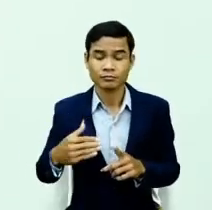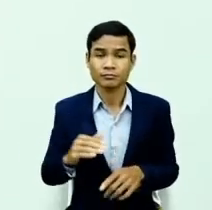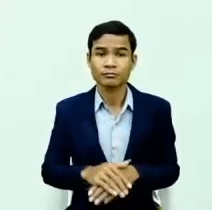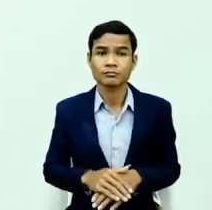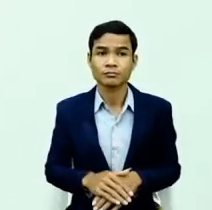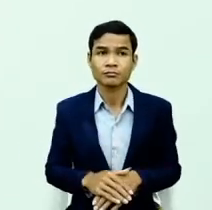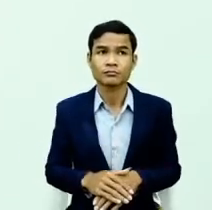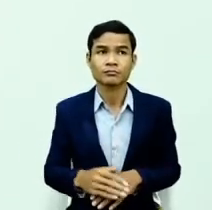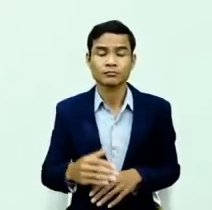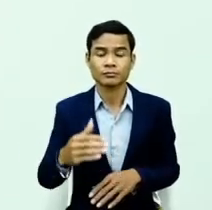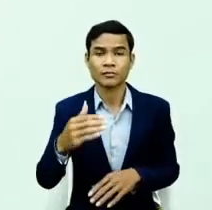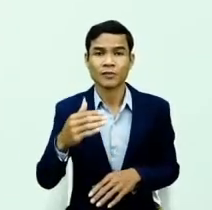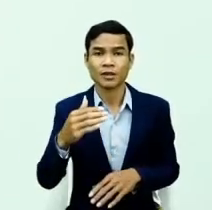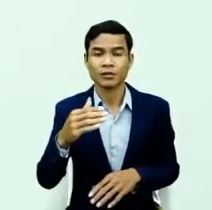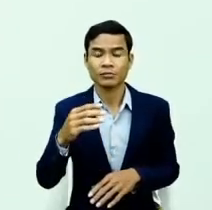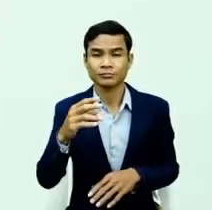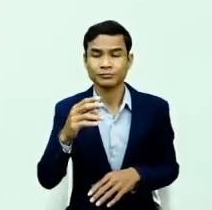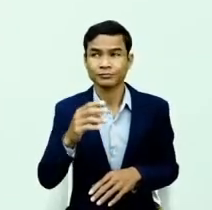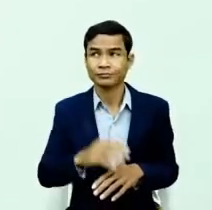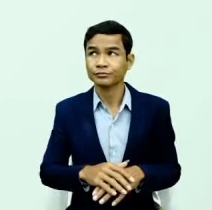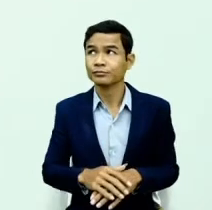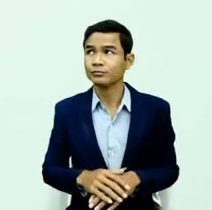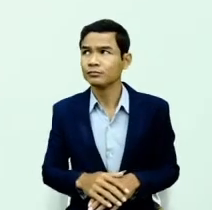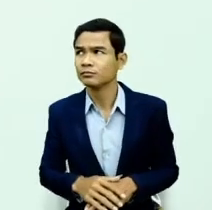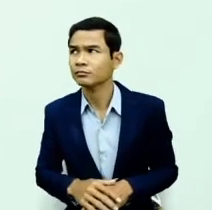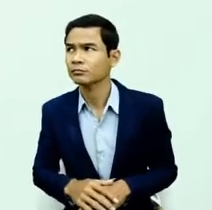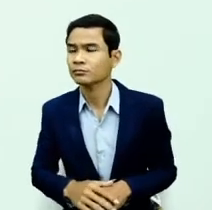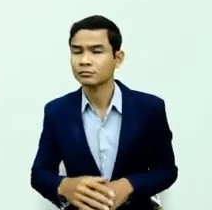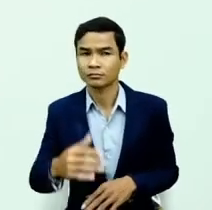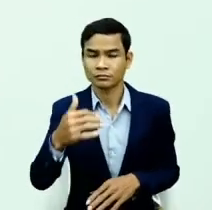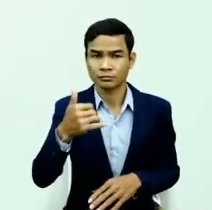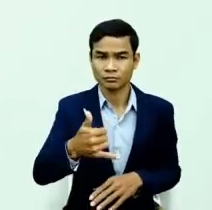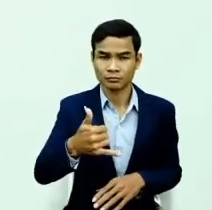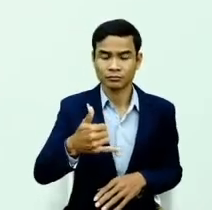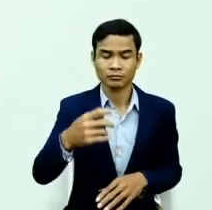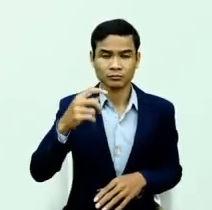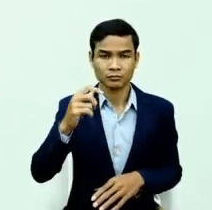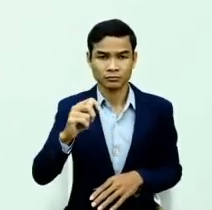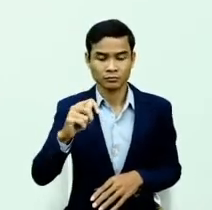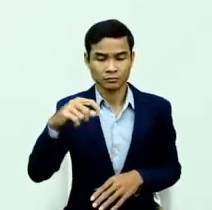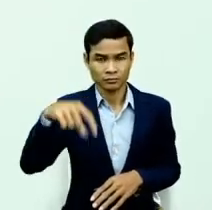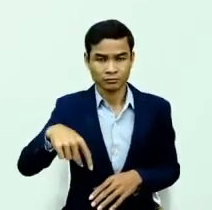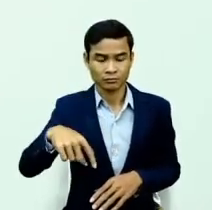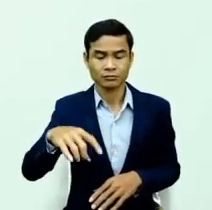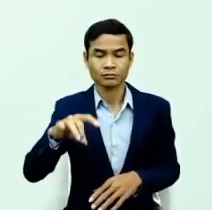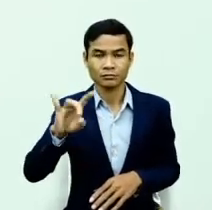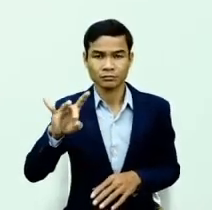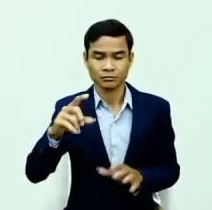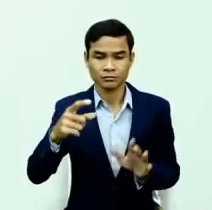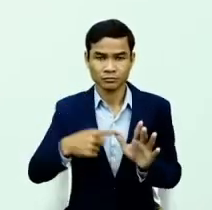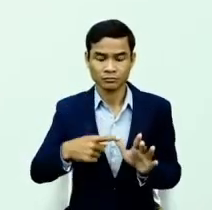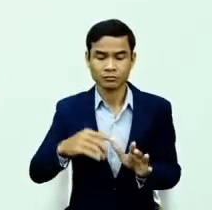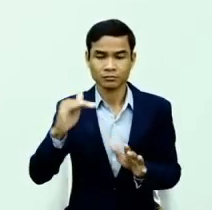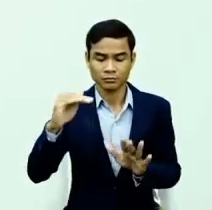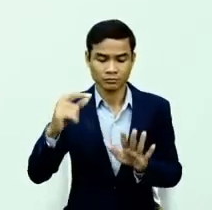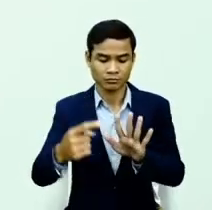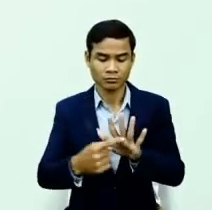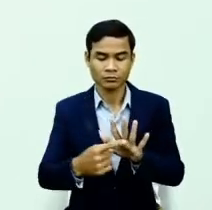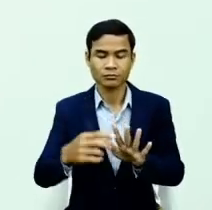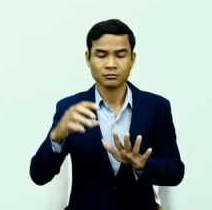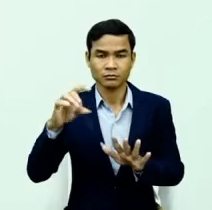Chà, rứ sạ bình tùa, có, bơ, sạ á, sô, sạ